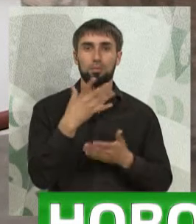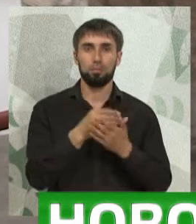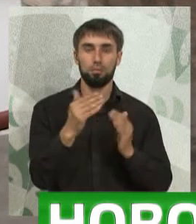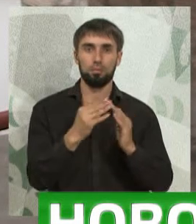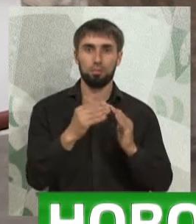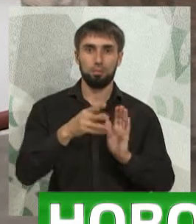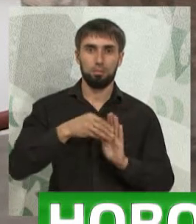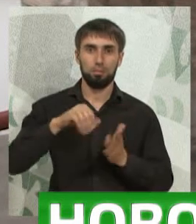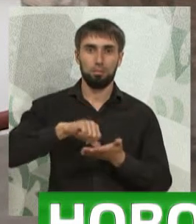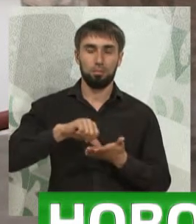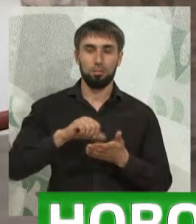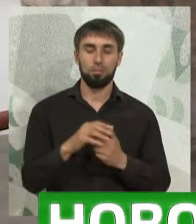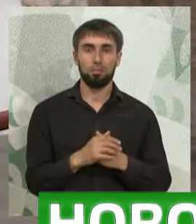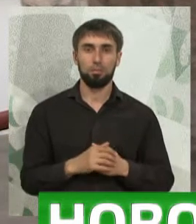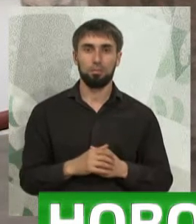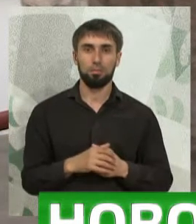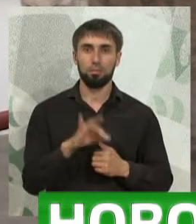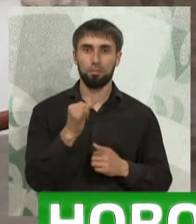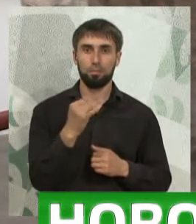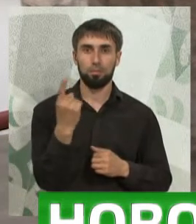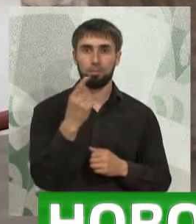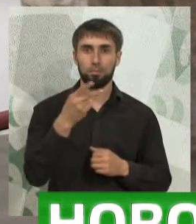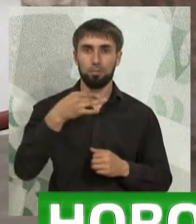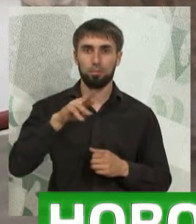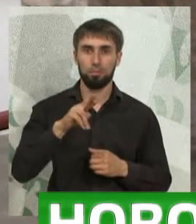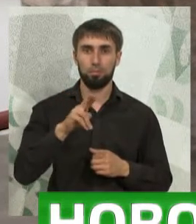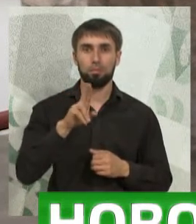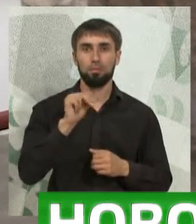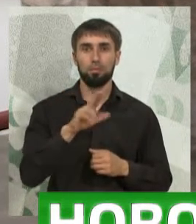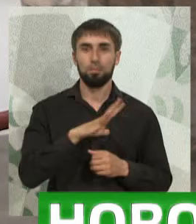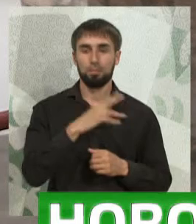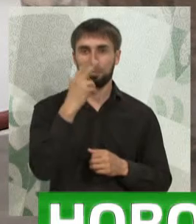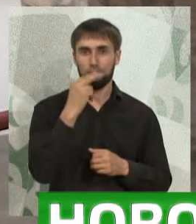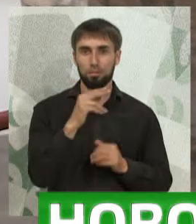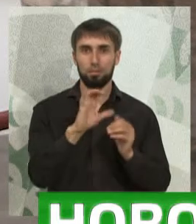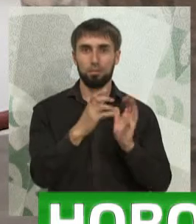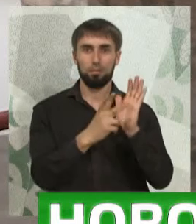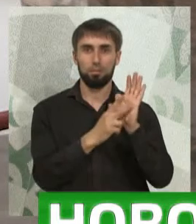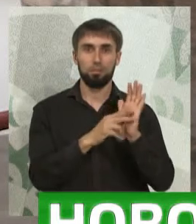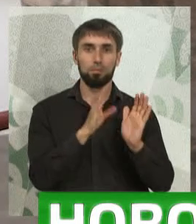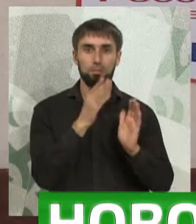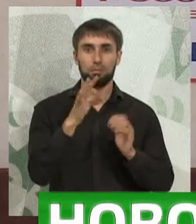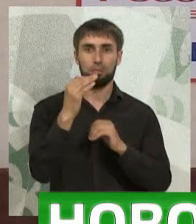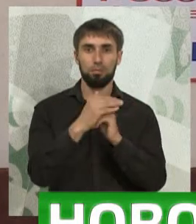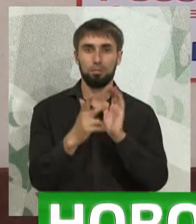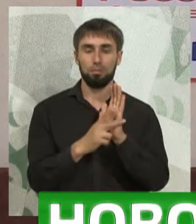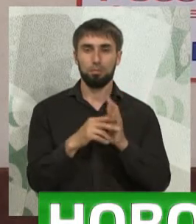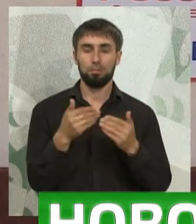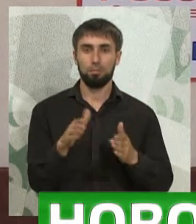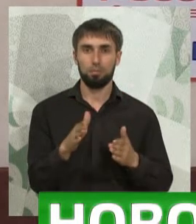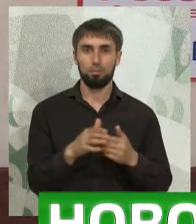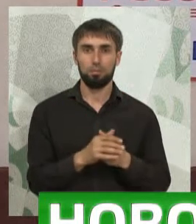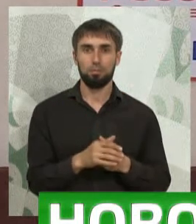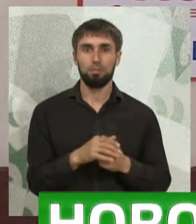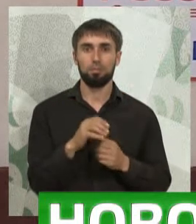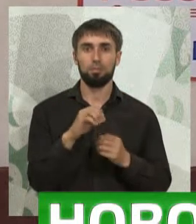на дому. И 1 июля с 8 до 8 все участки будут открыты. К слову, с 16